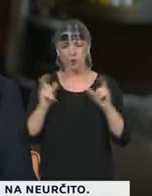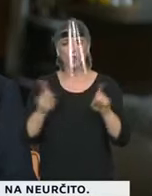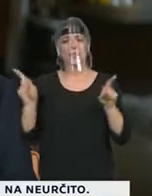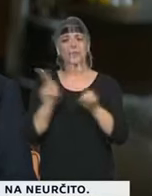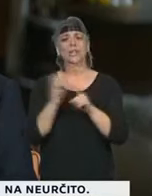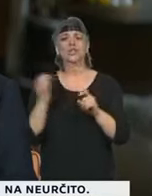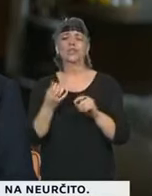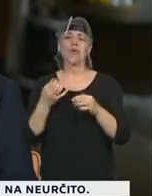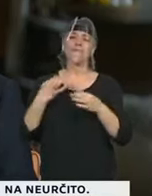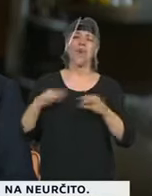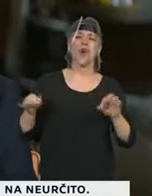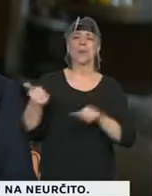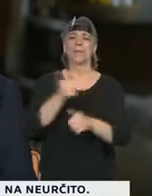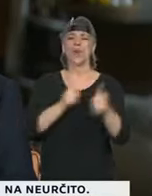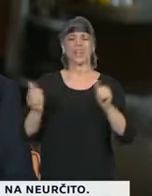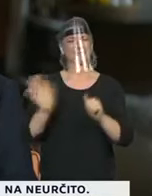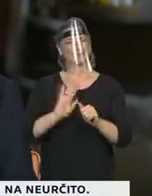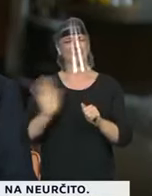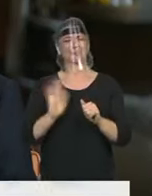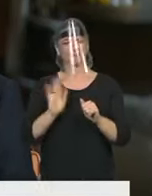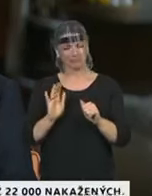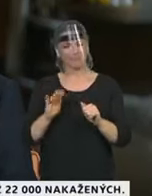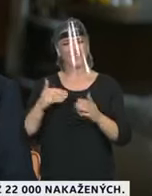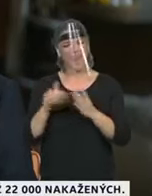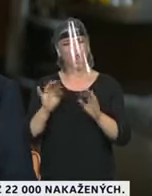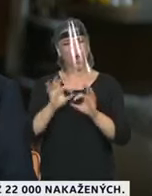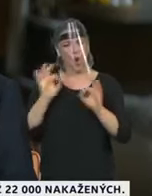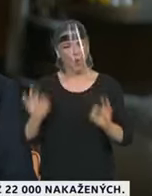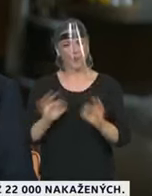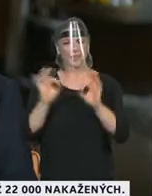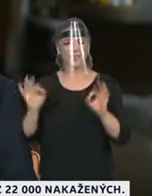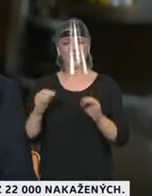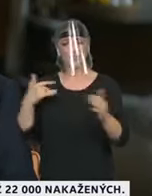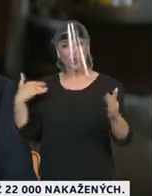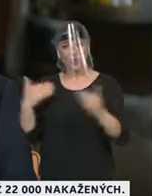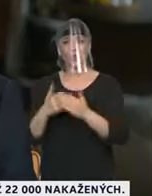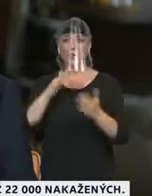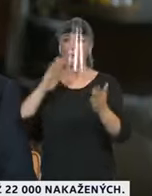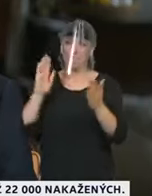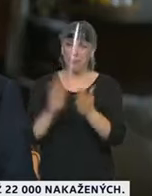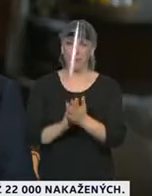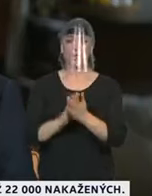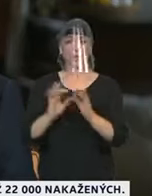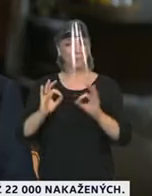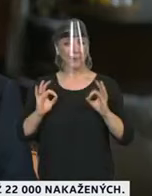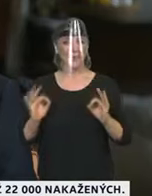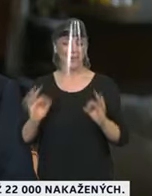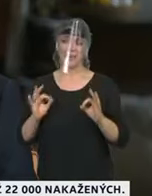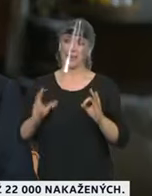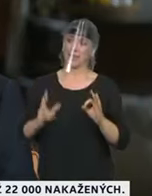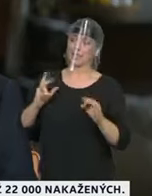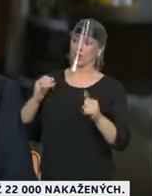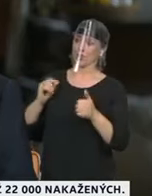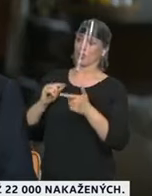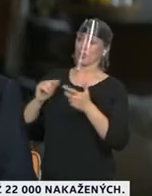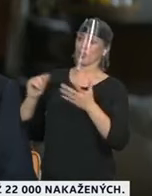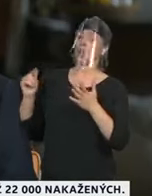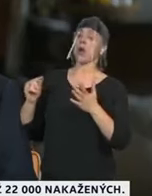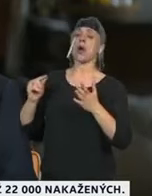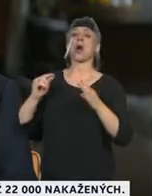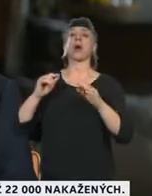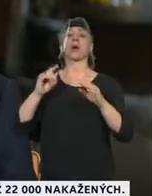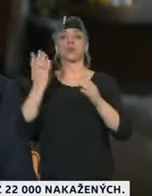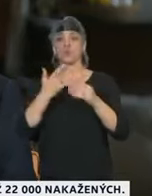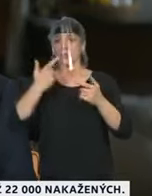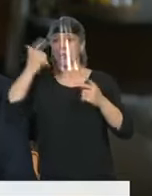omezení pohybu. Ať nestratíme všechno to krásné, co máme rádi a na co jsme hrdí. Ať už jde o